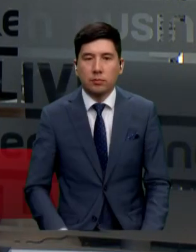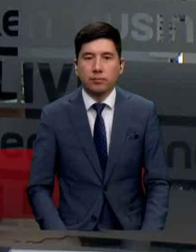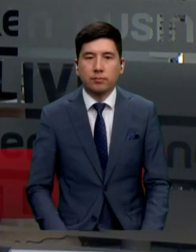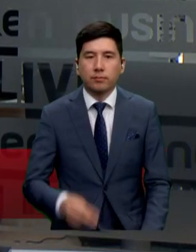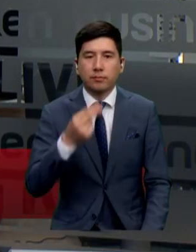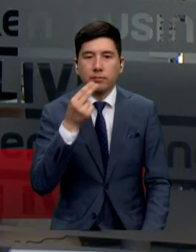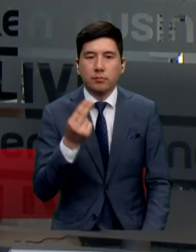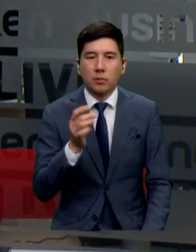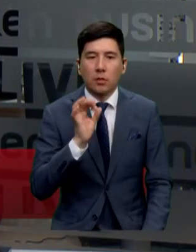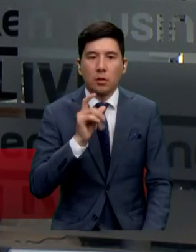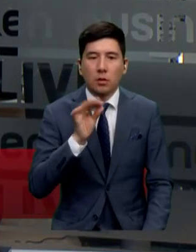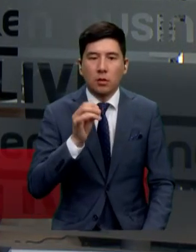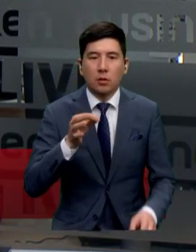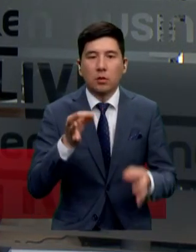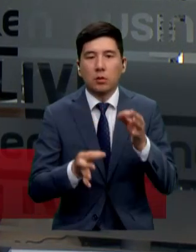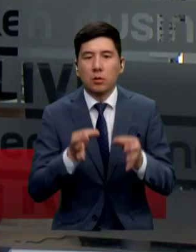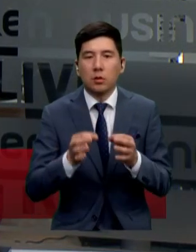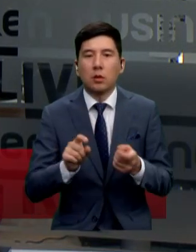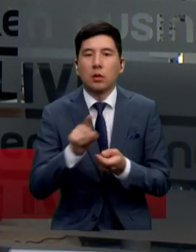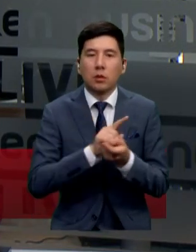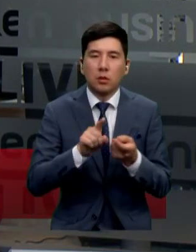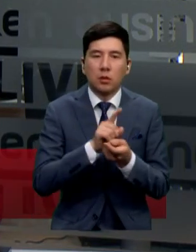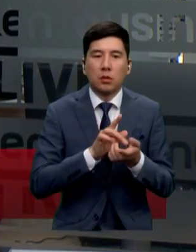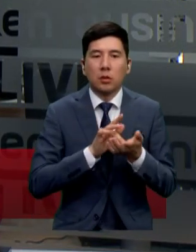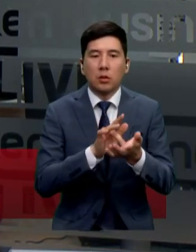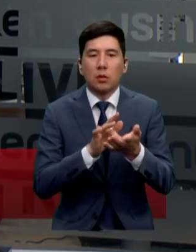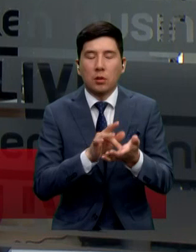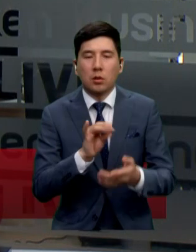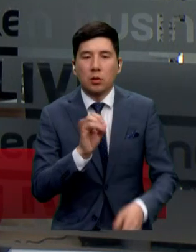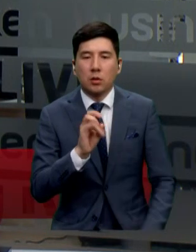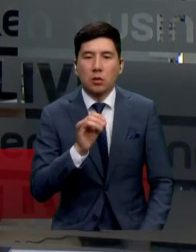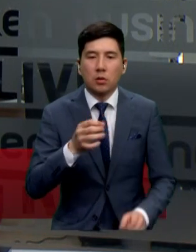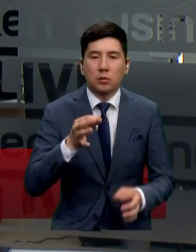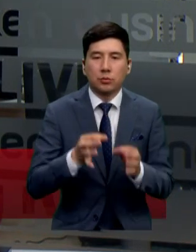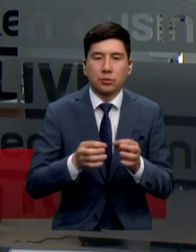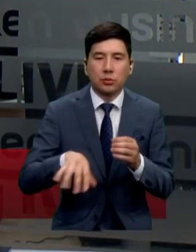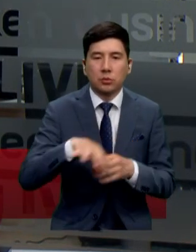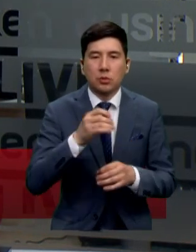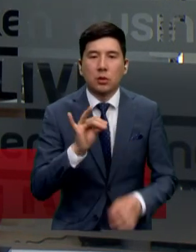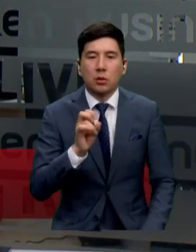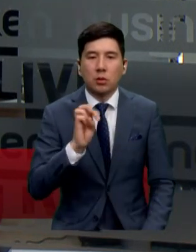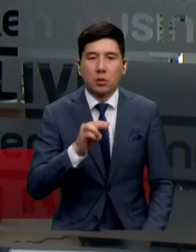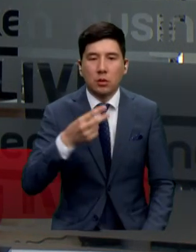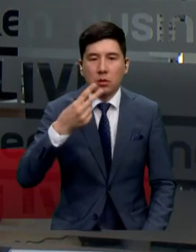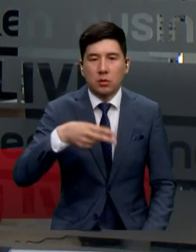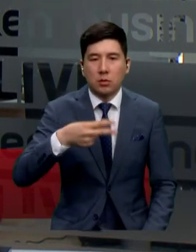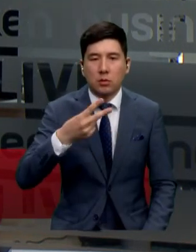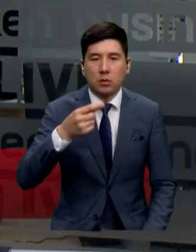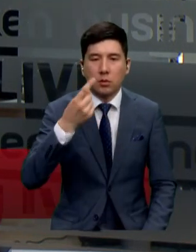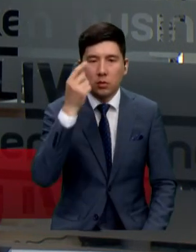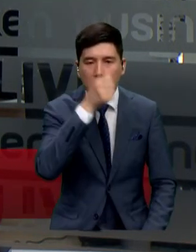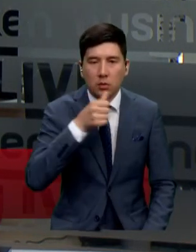В столичном горсуде поделились данными о том, как изменился подход к взаимодействию госорганов и частных лиц. С июля 2021 года